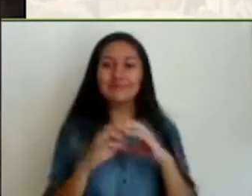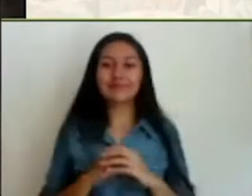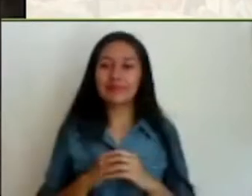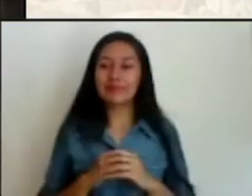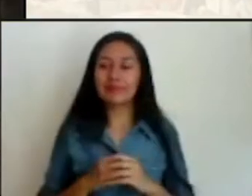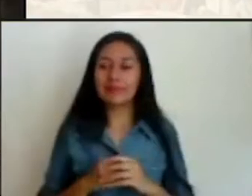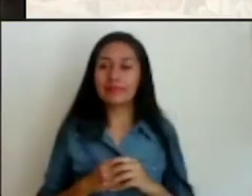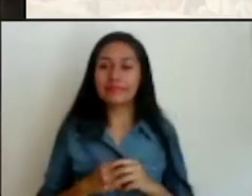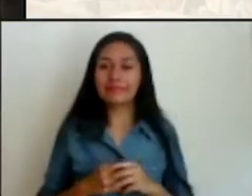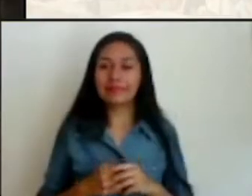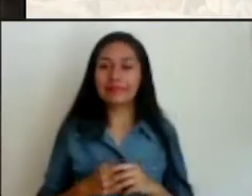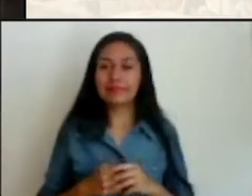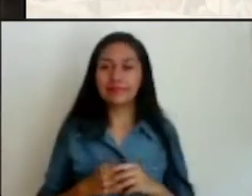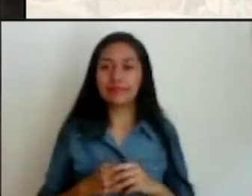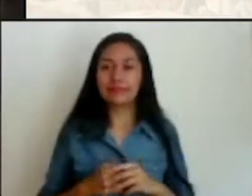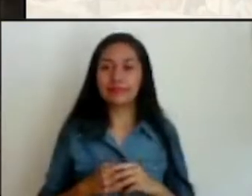Sotto, al rovescio.